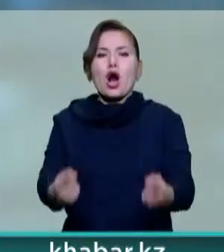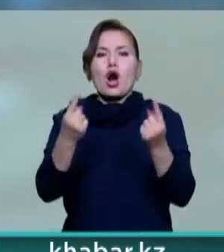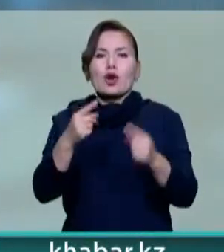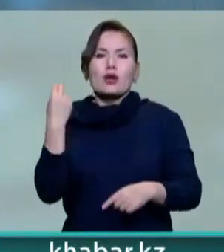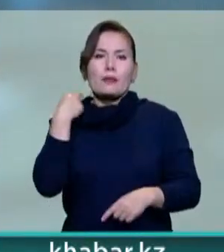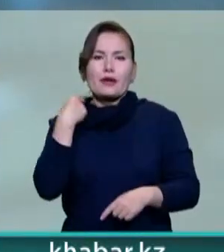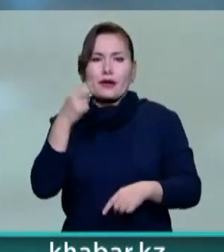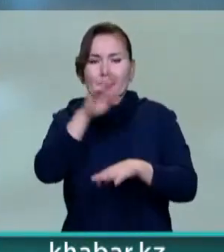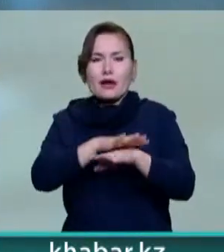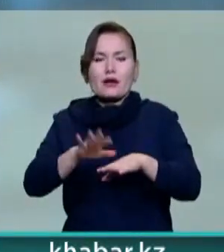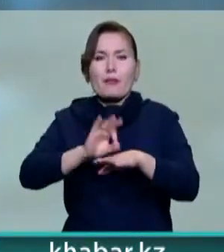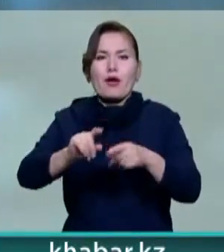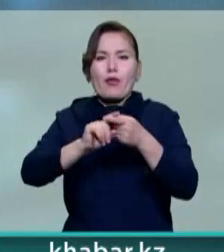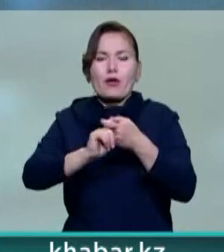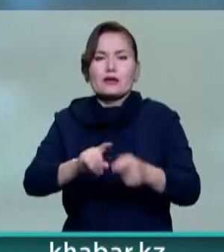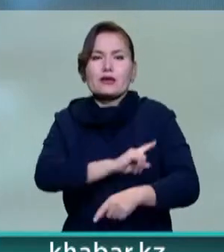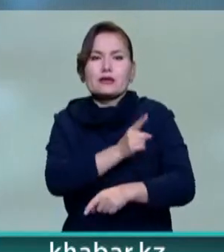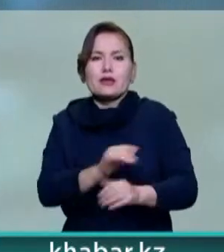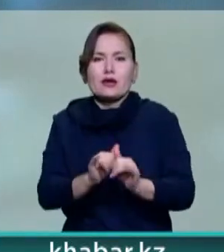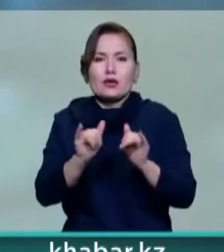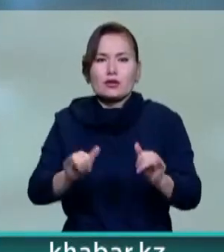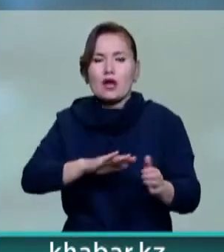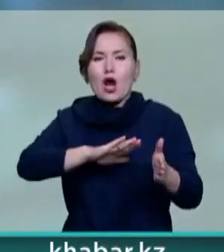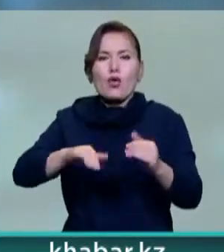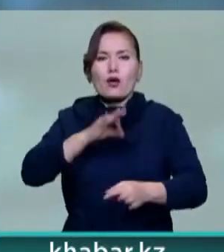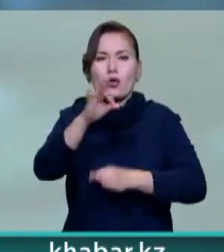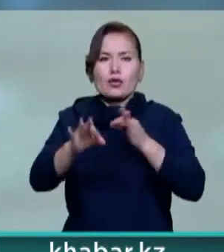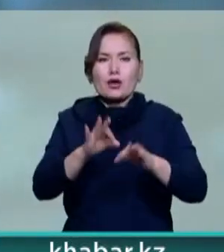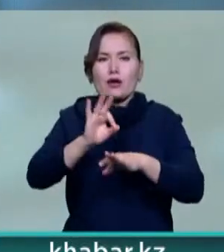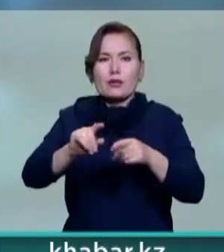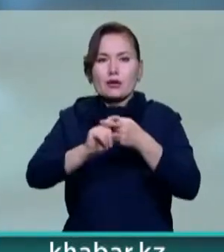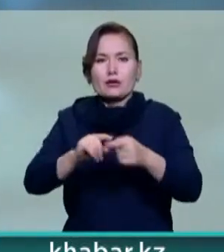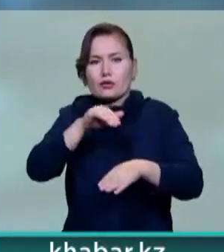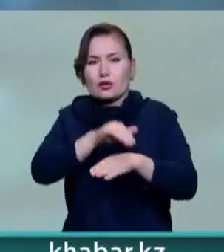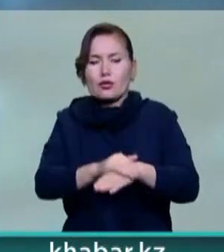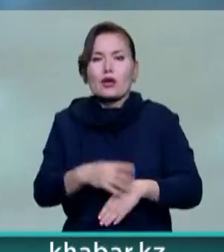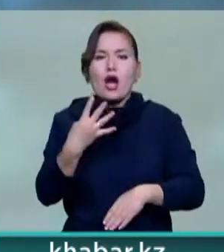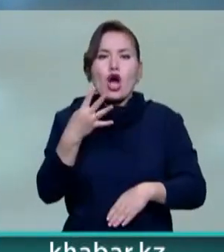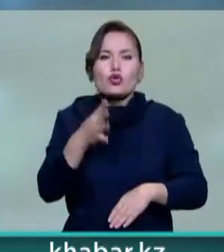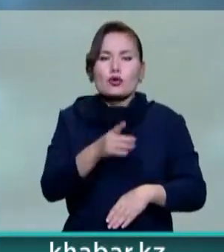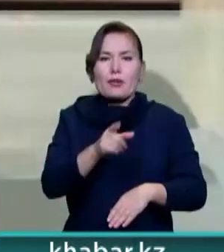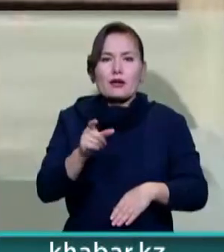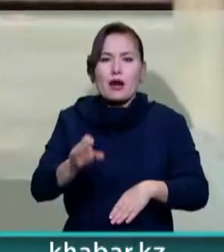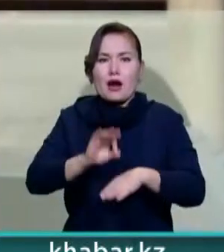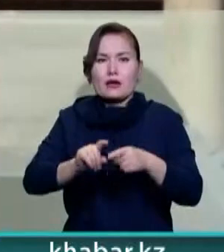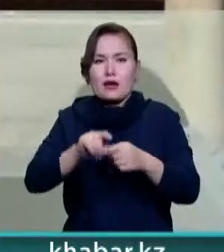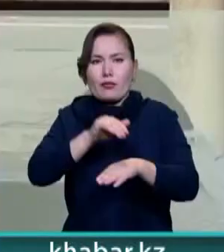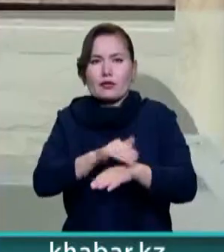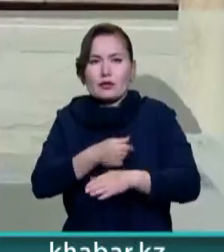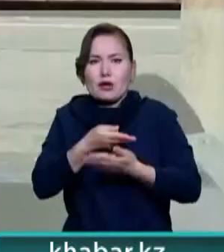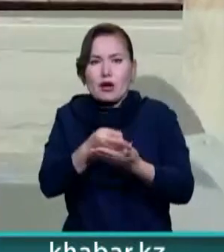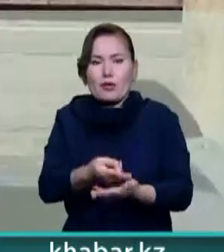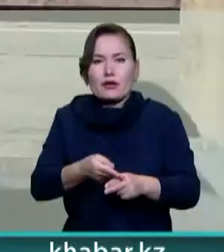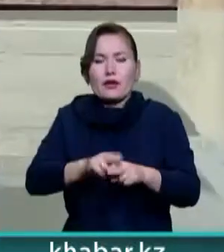Ұлыбритания елінде де эпидемиологиялық ахуал ушығып барады. Өткен тәулікте онда коронавирус жұқтырудың 4000-дай дерегі анықталып отыр.